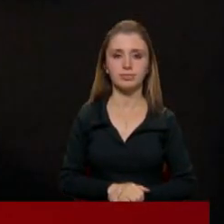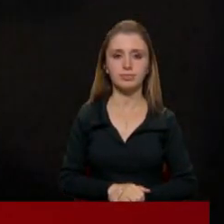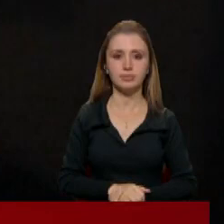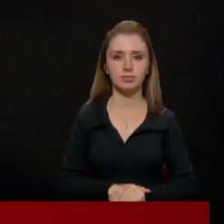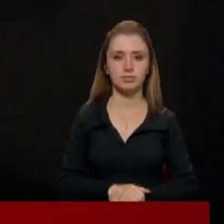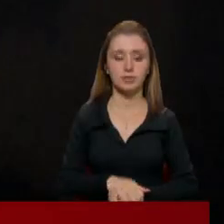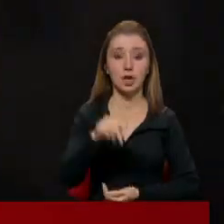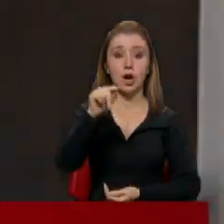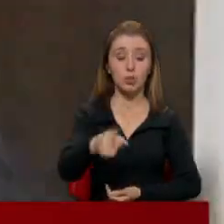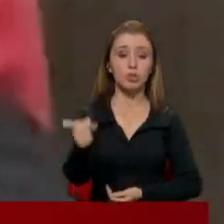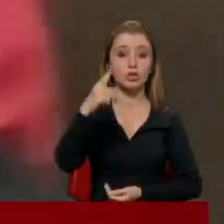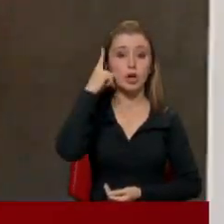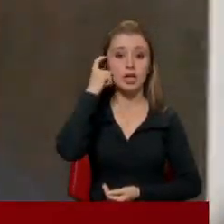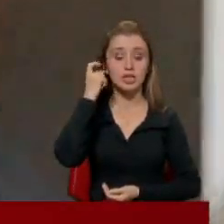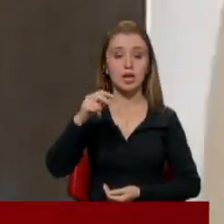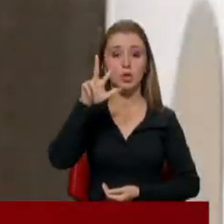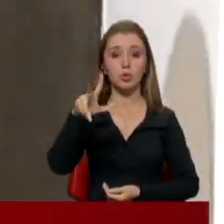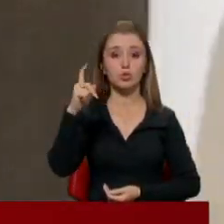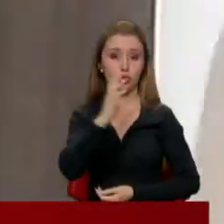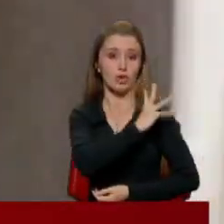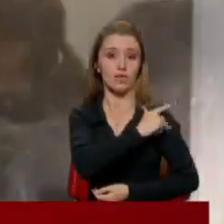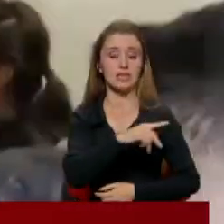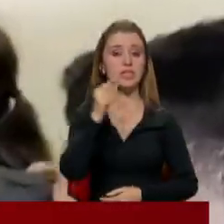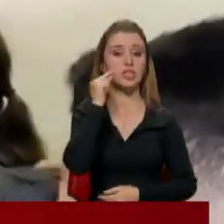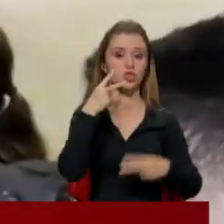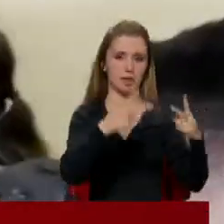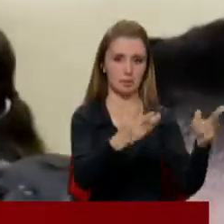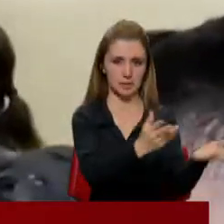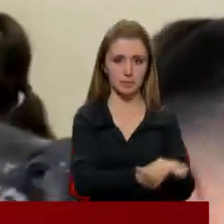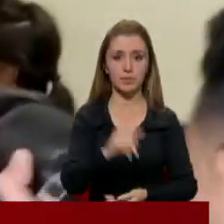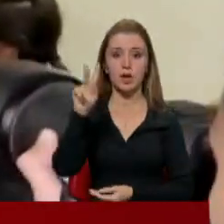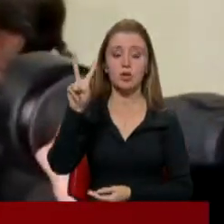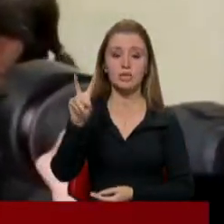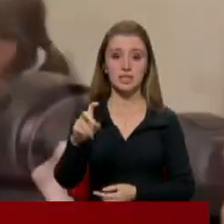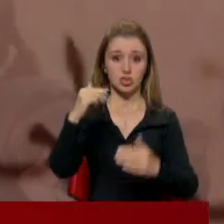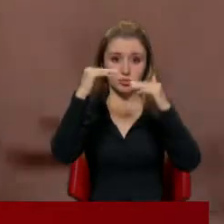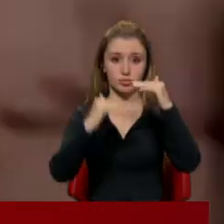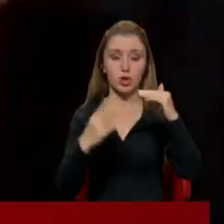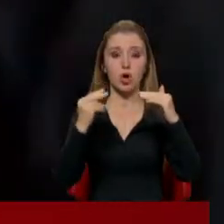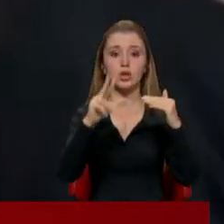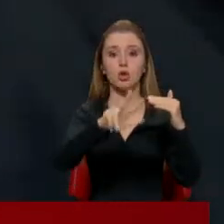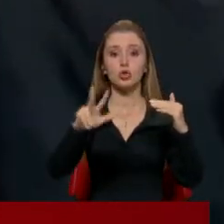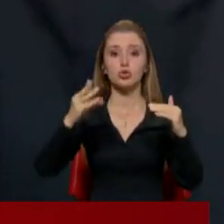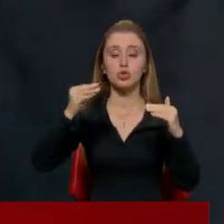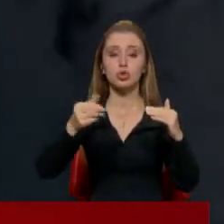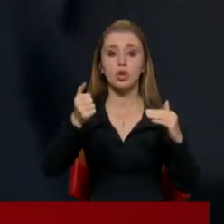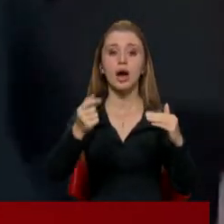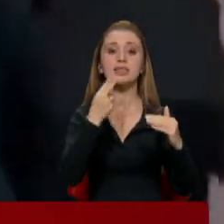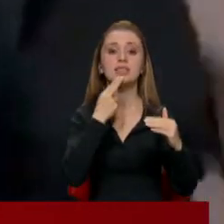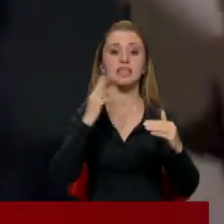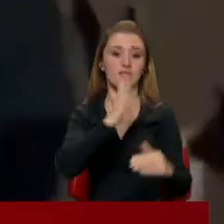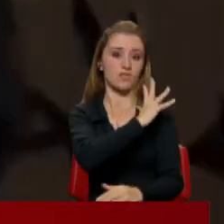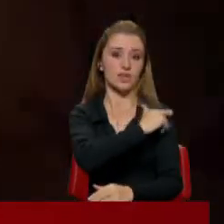Bu gelişmenin ardından İsrail 39 Filistinli'yi serbest bıraktı. 18 yaş veya altı 33 çocukla 6 kadın